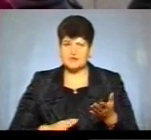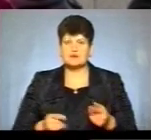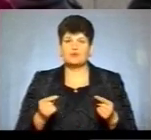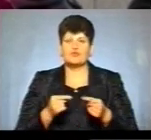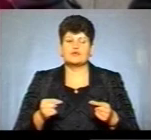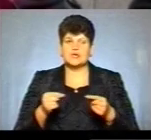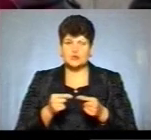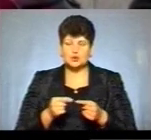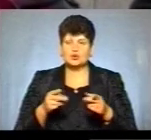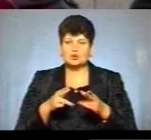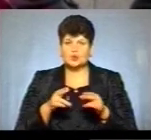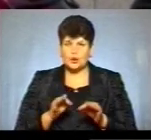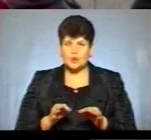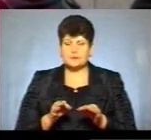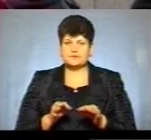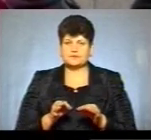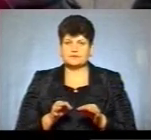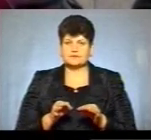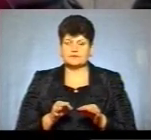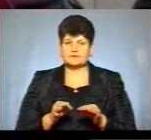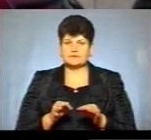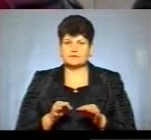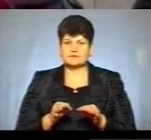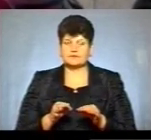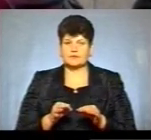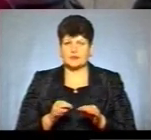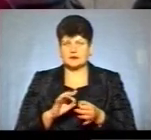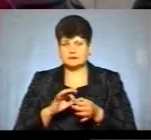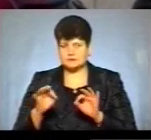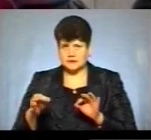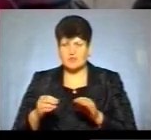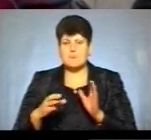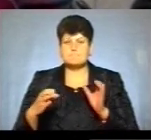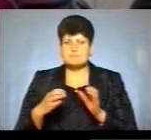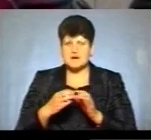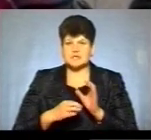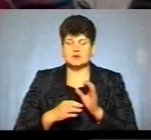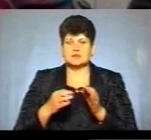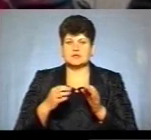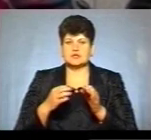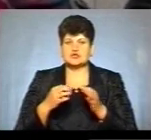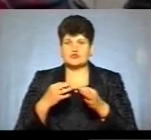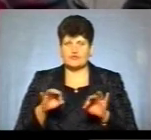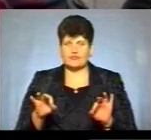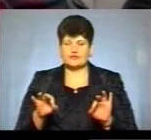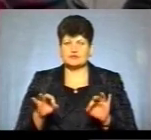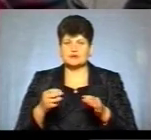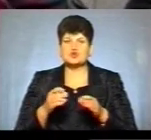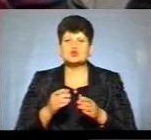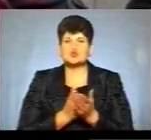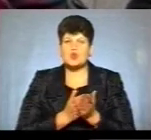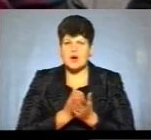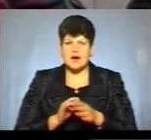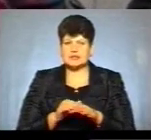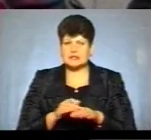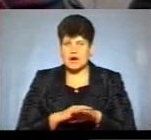публічної риторики партії «Слуга народу», за словами заступниці голови фракції